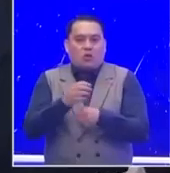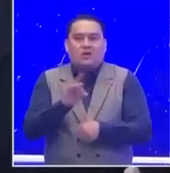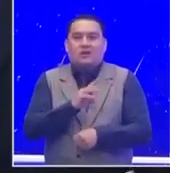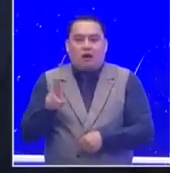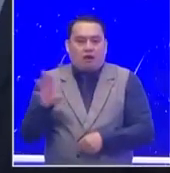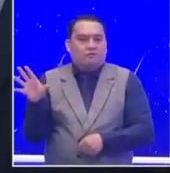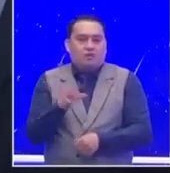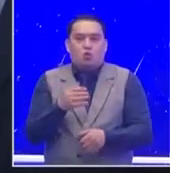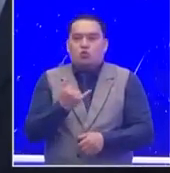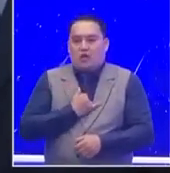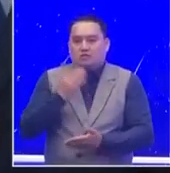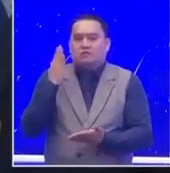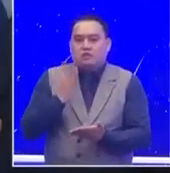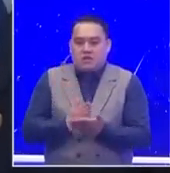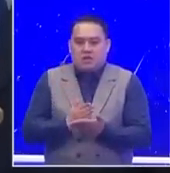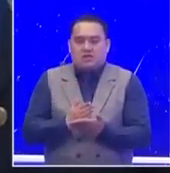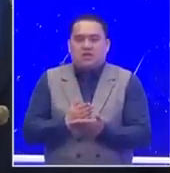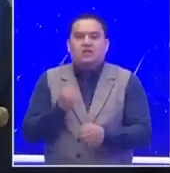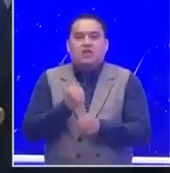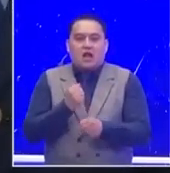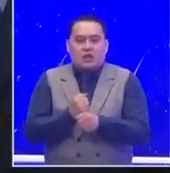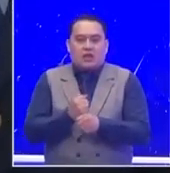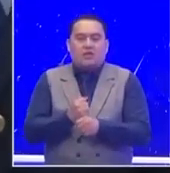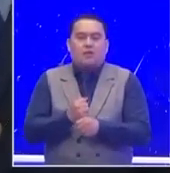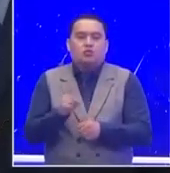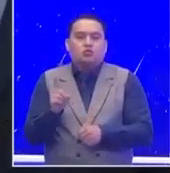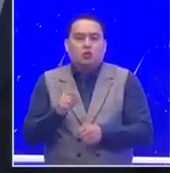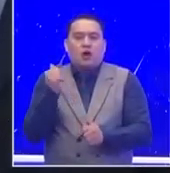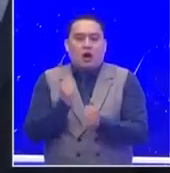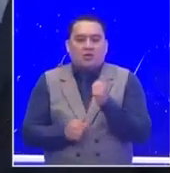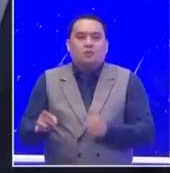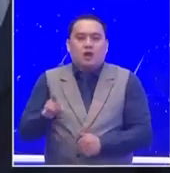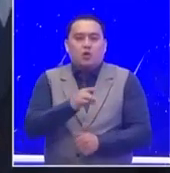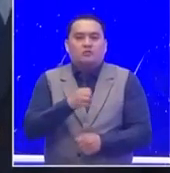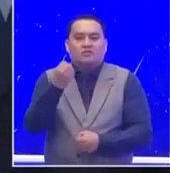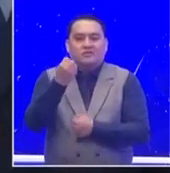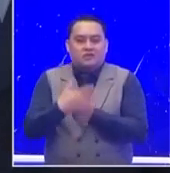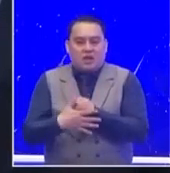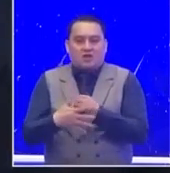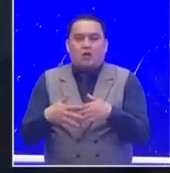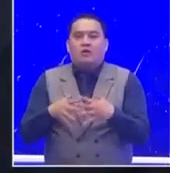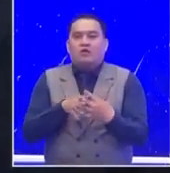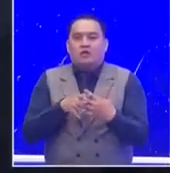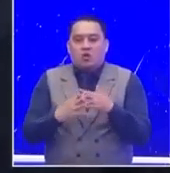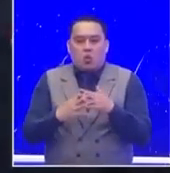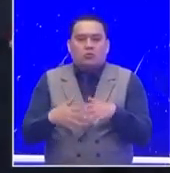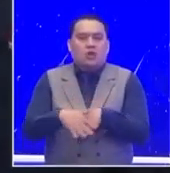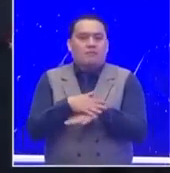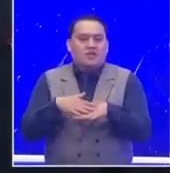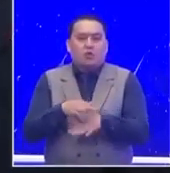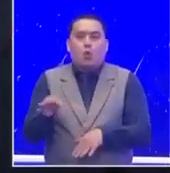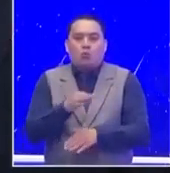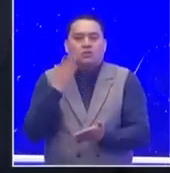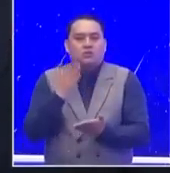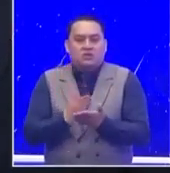республике. А так у нас все есть. Мы сейчас проработали такой момент, что в каждом районном центре или густонаселенной местности области